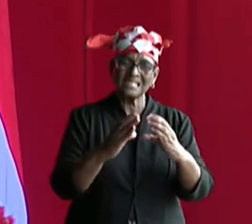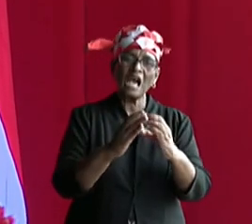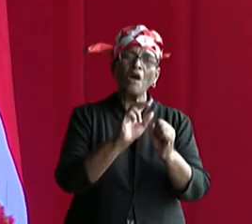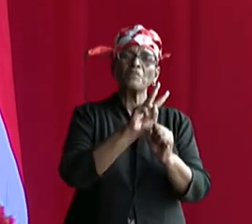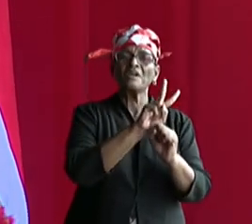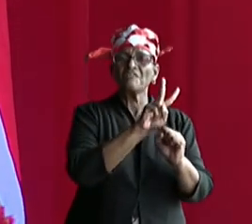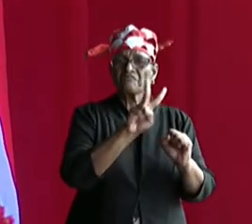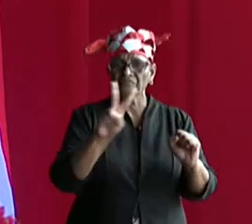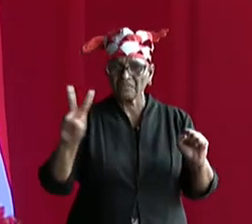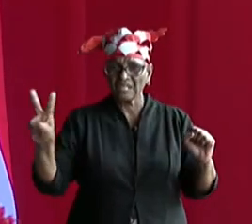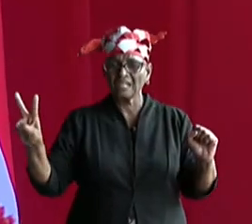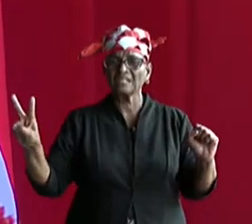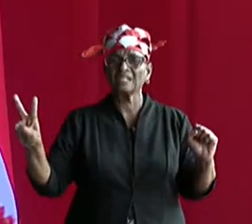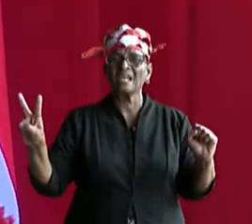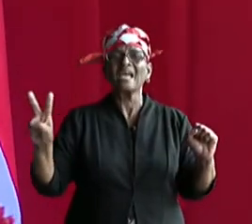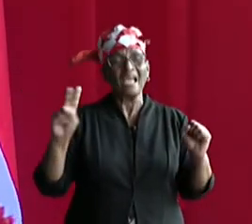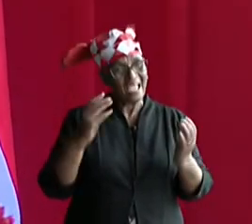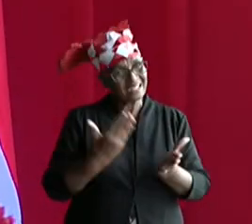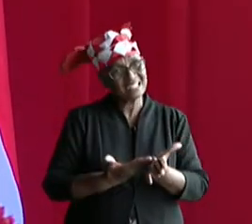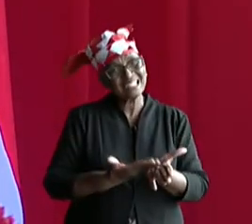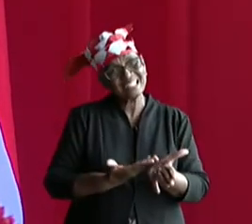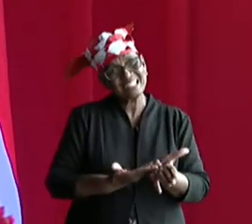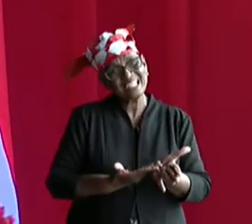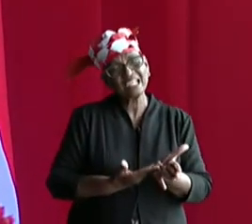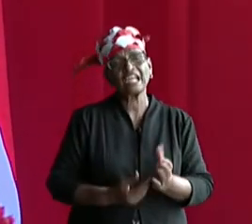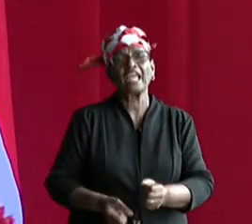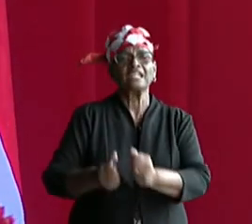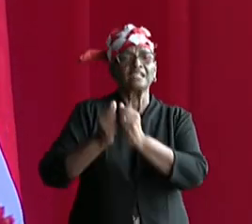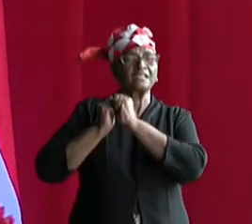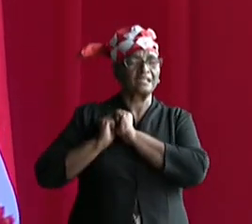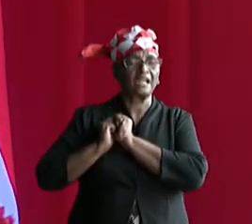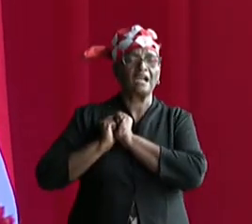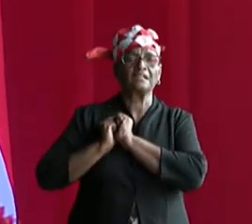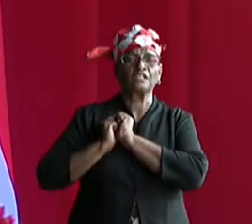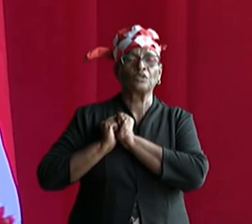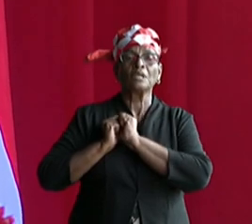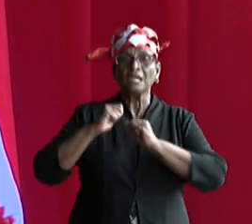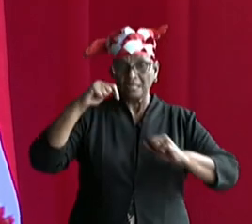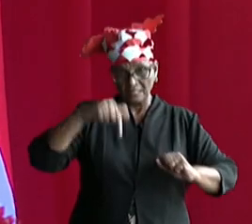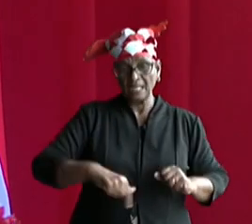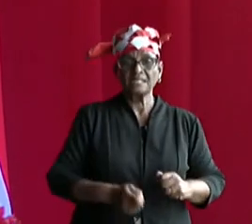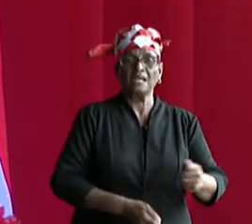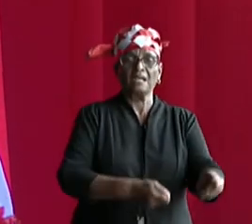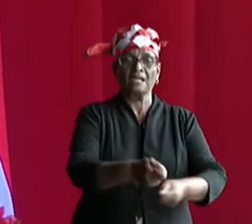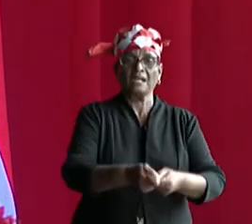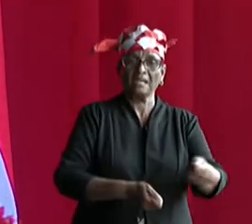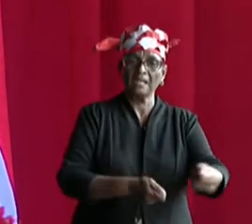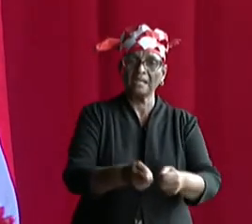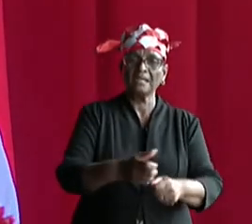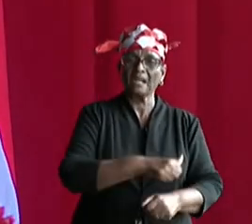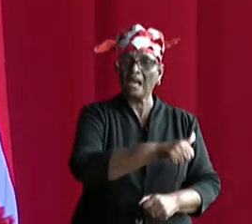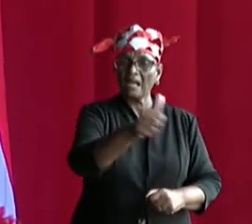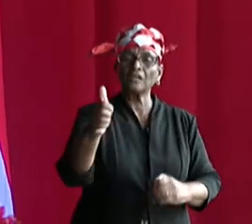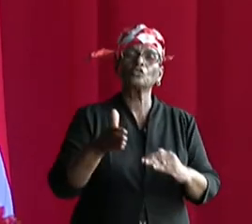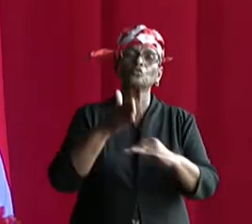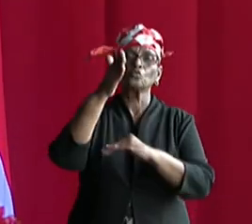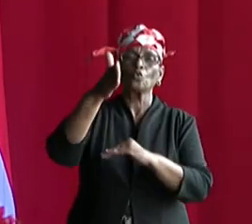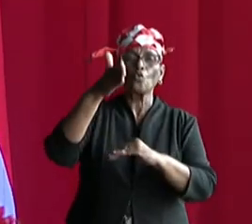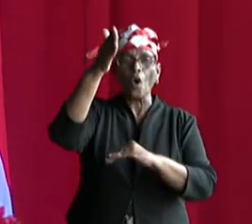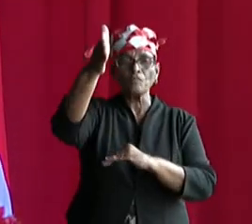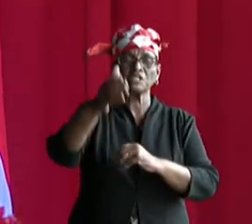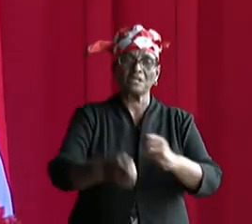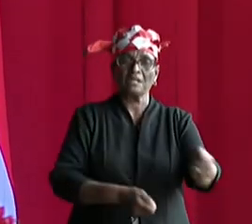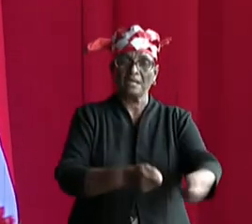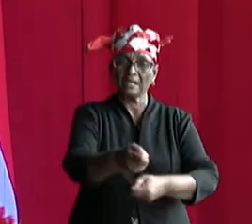vrede en tolerantie te dragen. Mogen deze regering en alle toekomstige